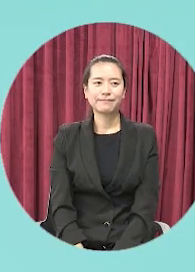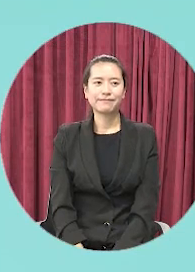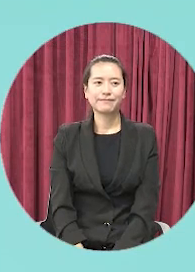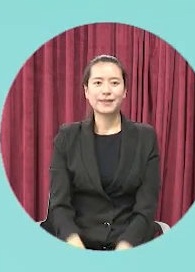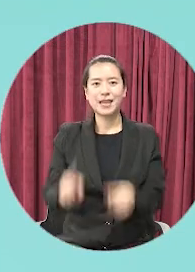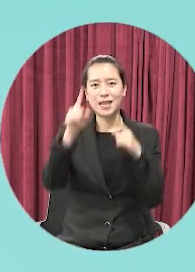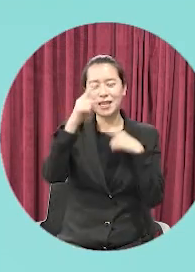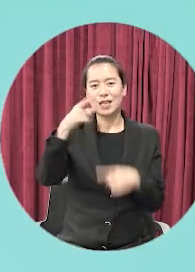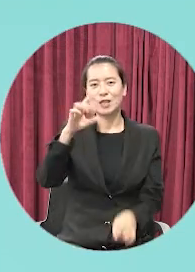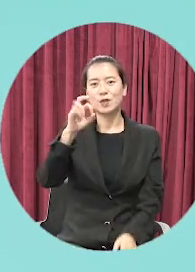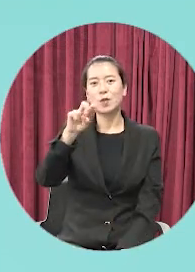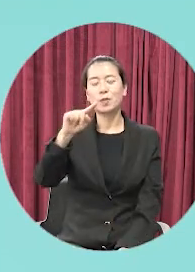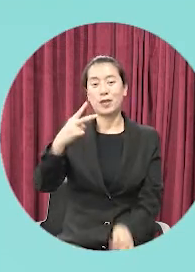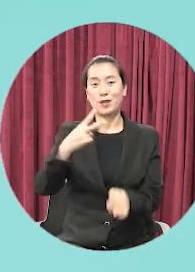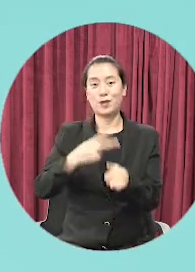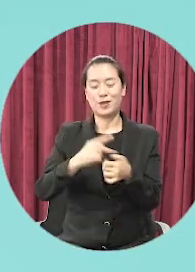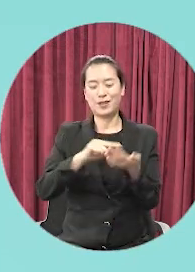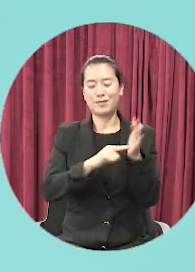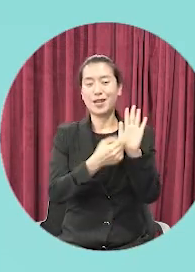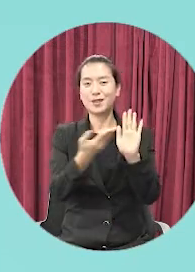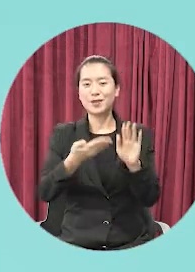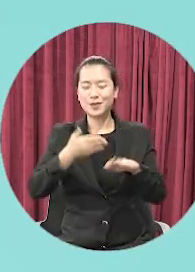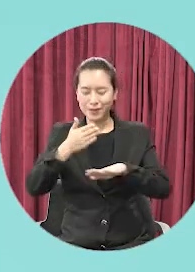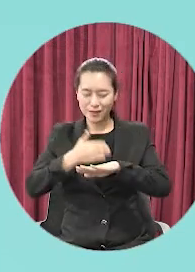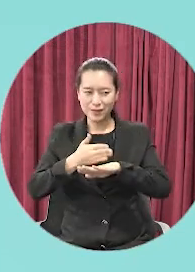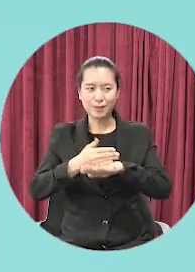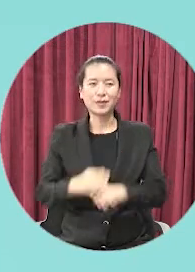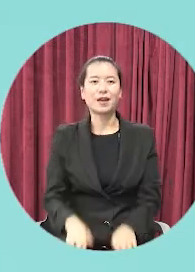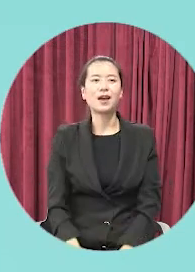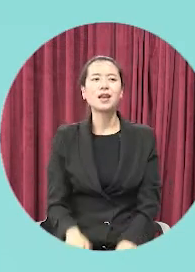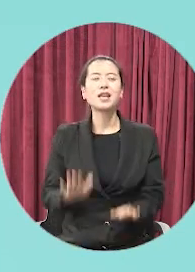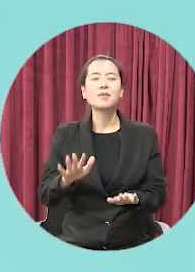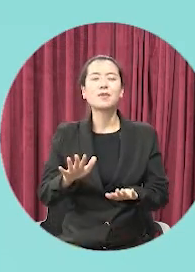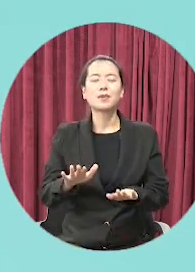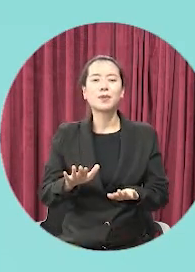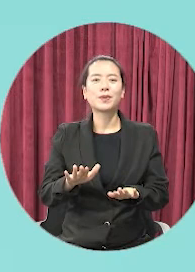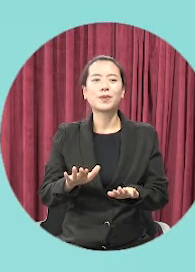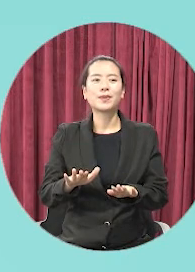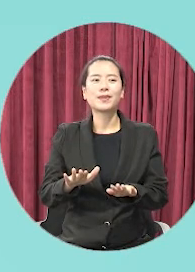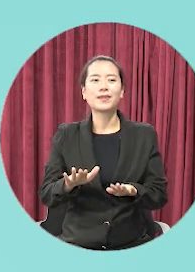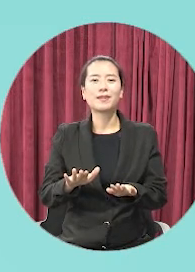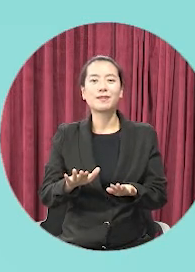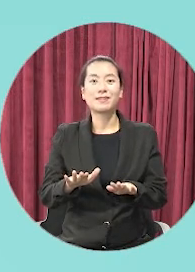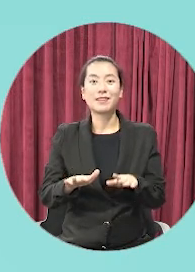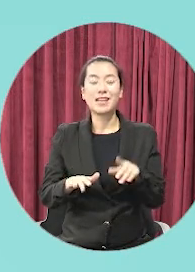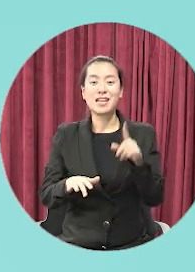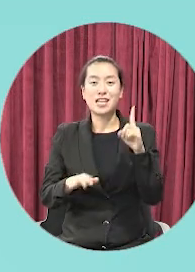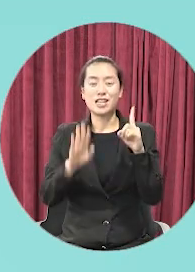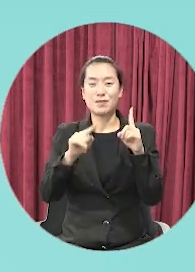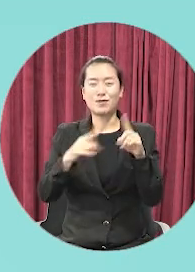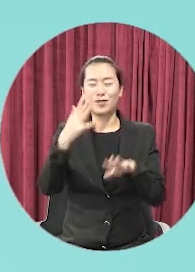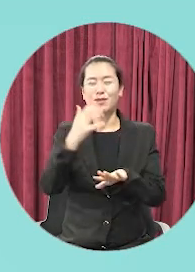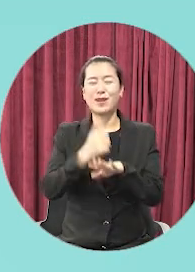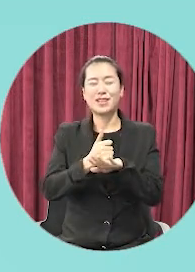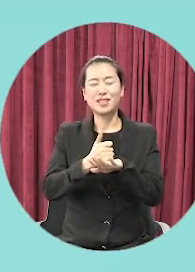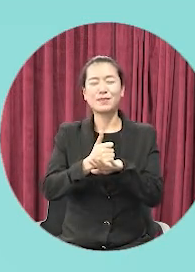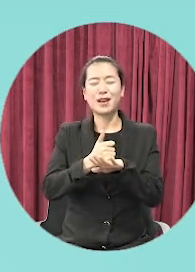이종민 교수님 발표 감사드립니다. 이번 세션의 마지막 연구 성과에 대한 공유입니다.